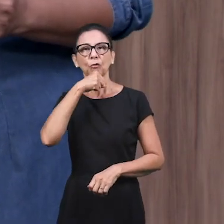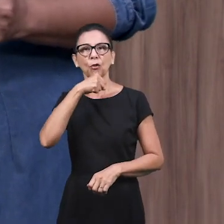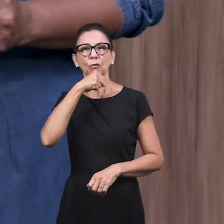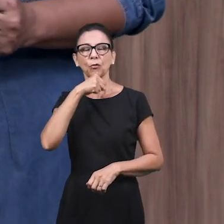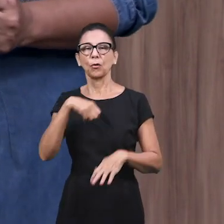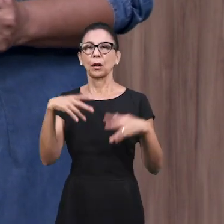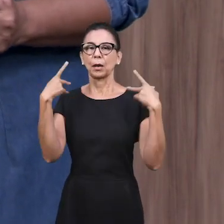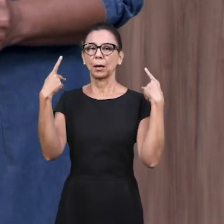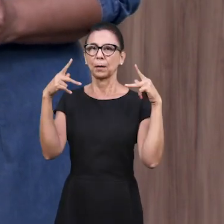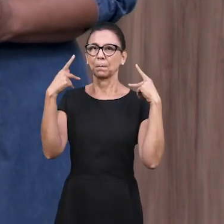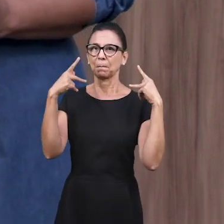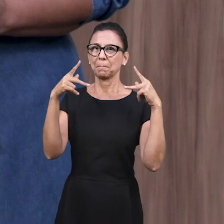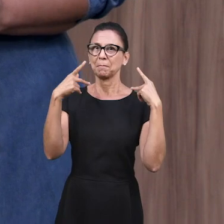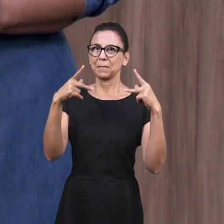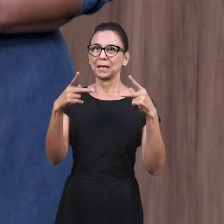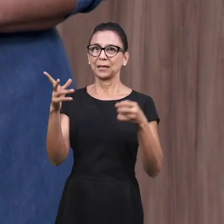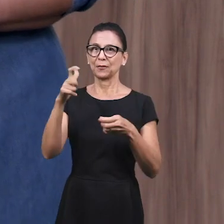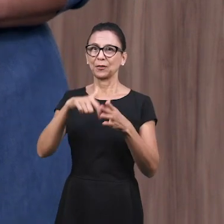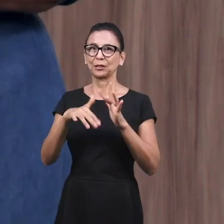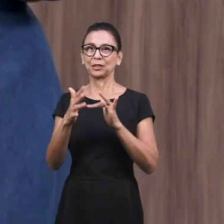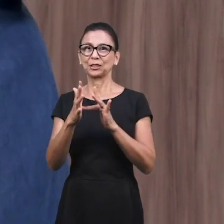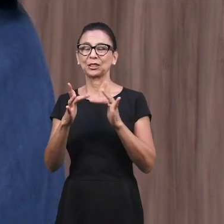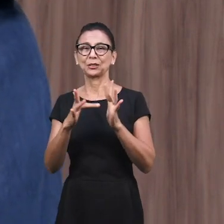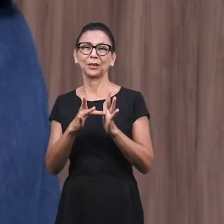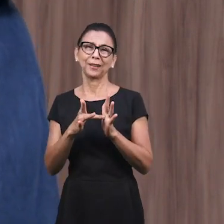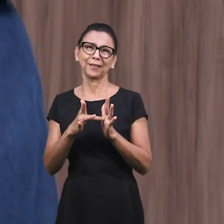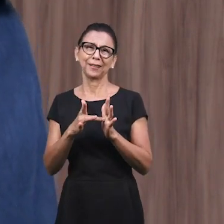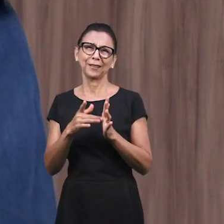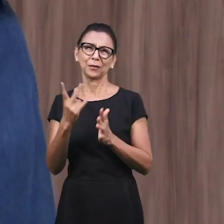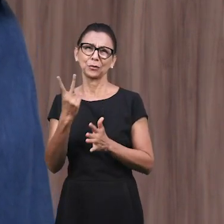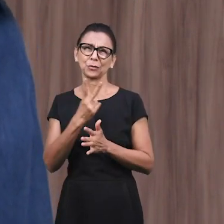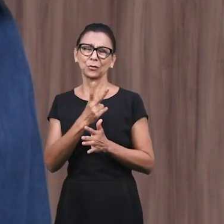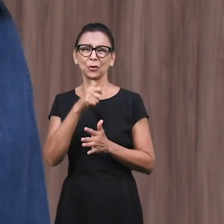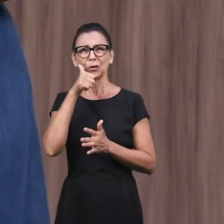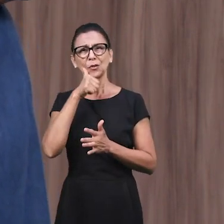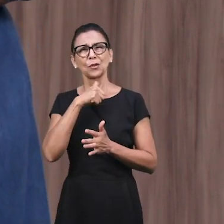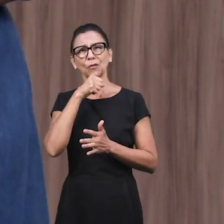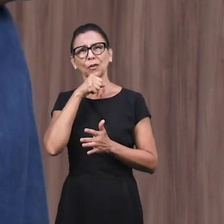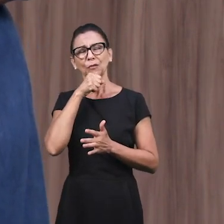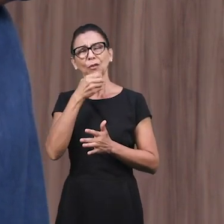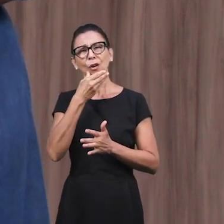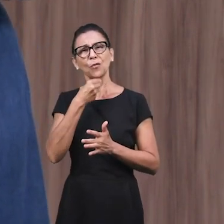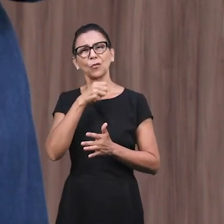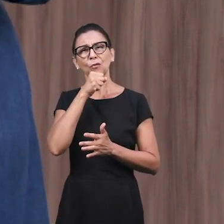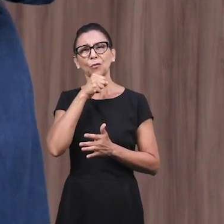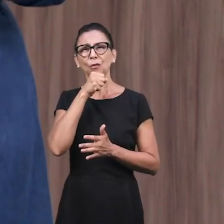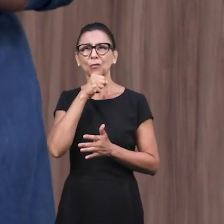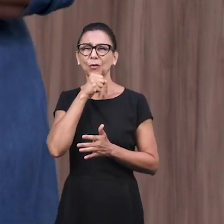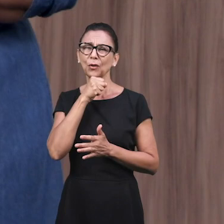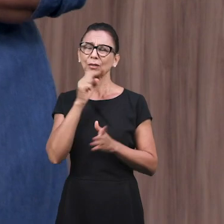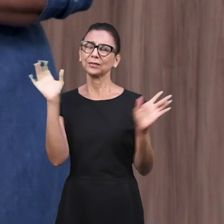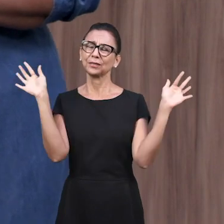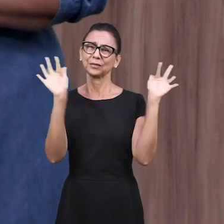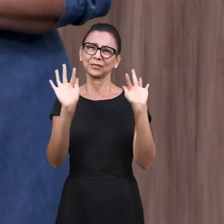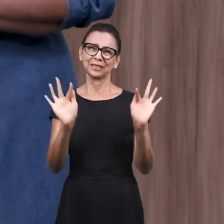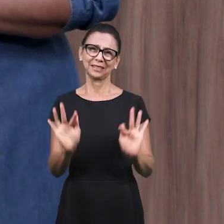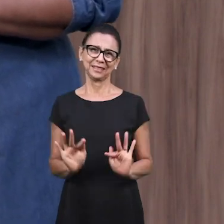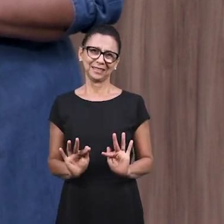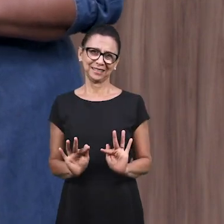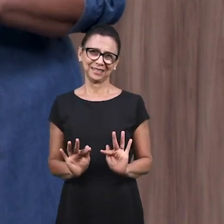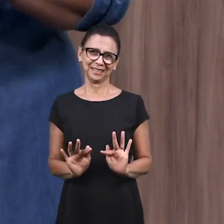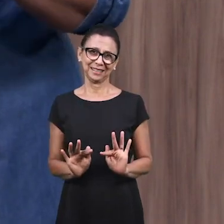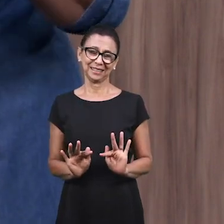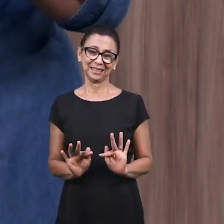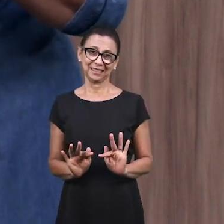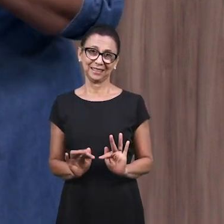Jésus. Et ses grands-parents sont avec le cœur sensible, très joyeux. Et pendant que les églises